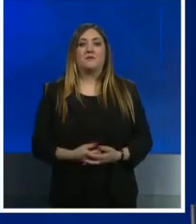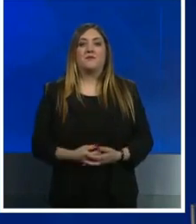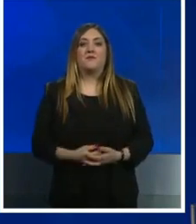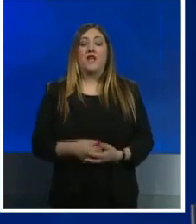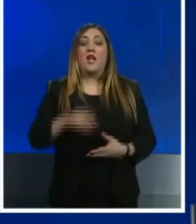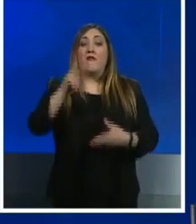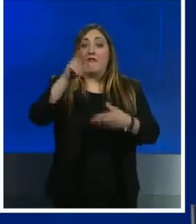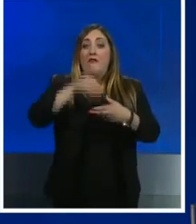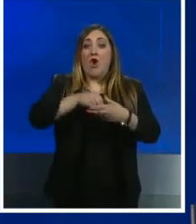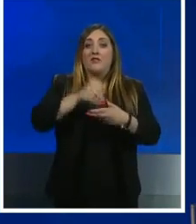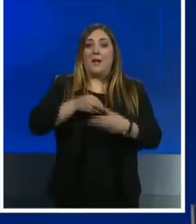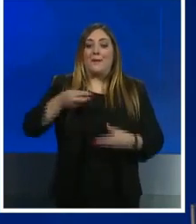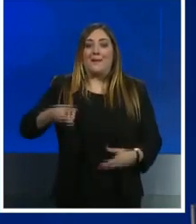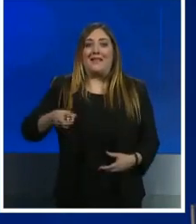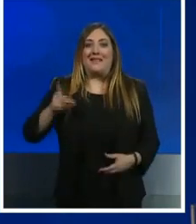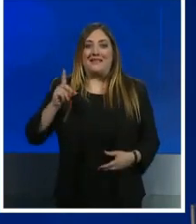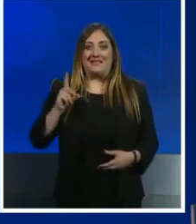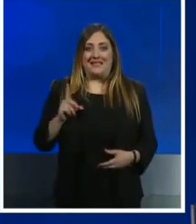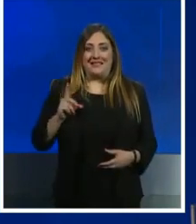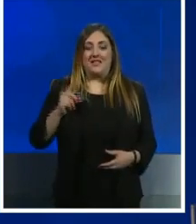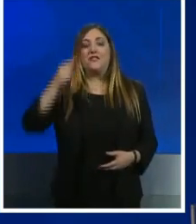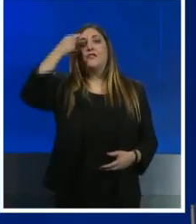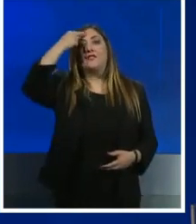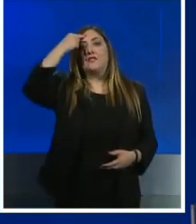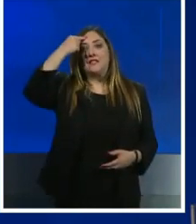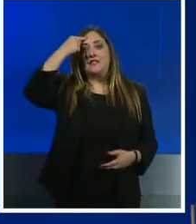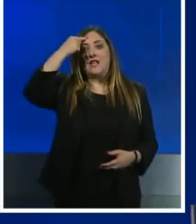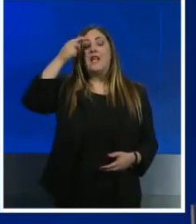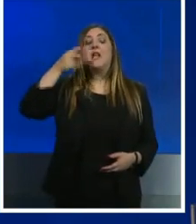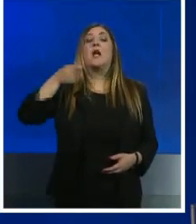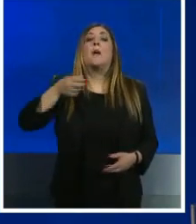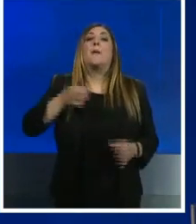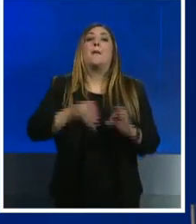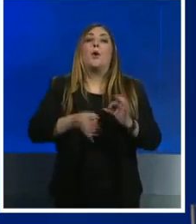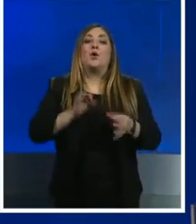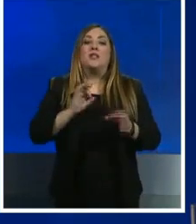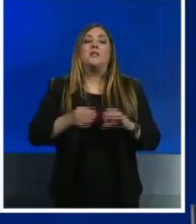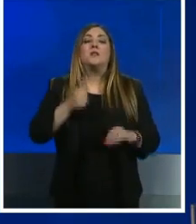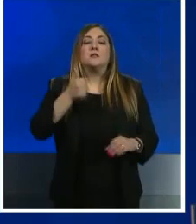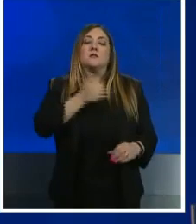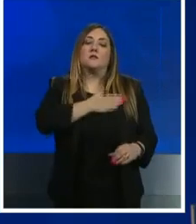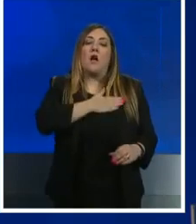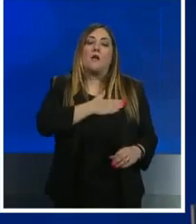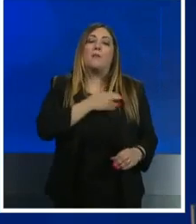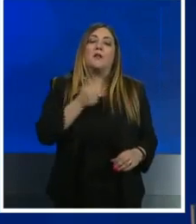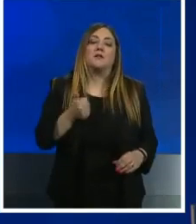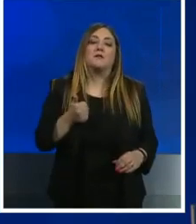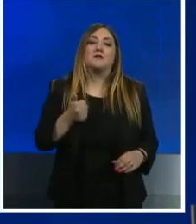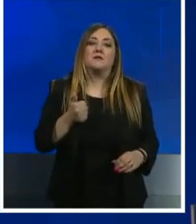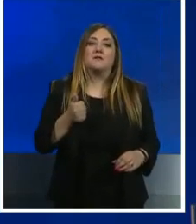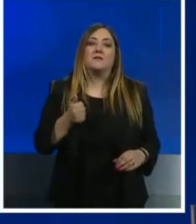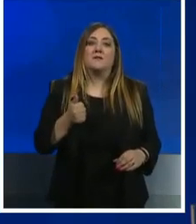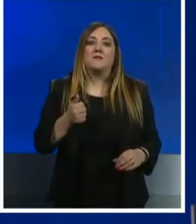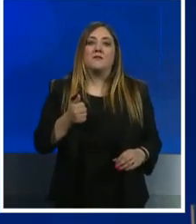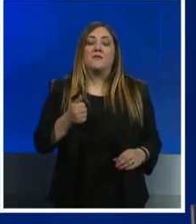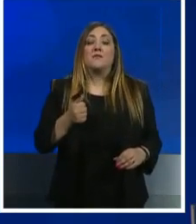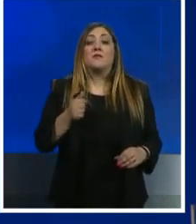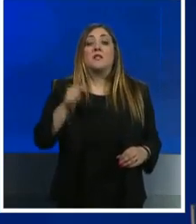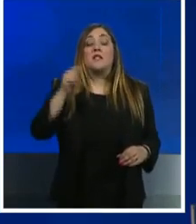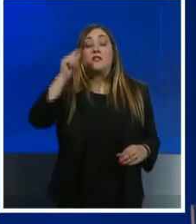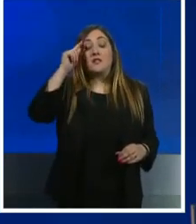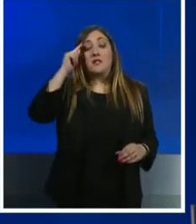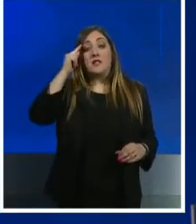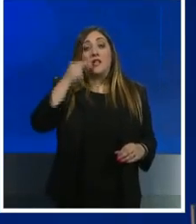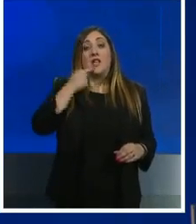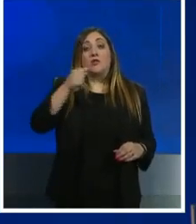Vot lil Partit Demokratiku u lil partiti ta' rieda tajba u kandidati ta' rieda tajba dawk li